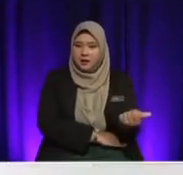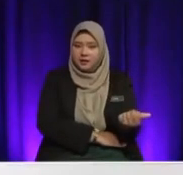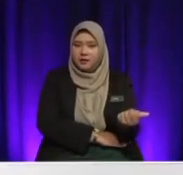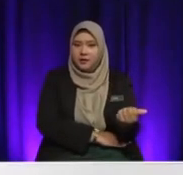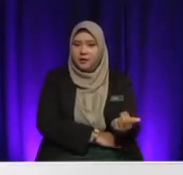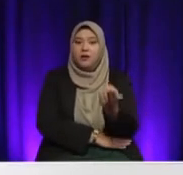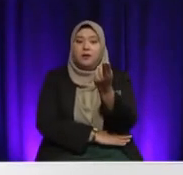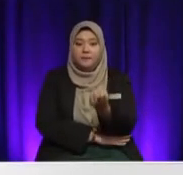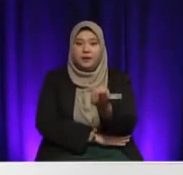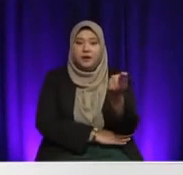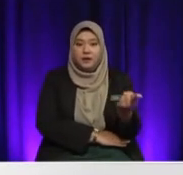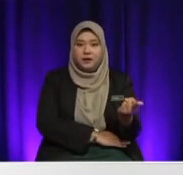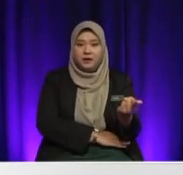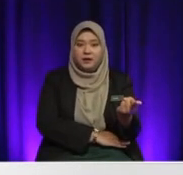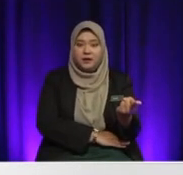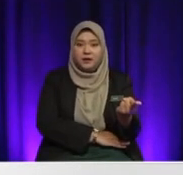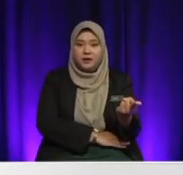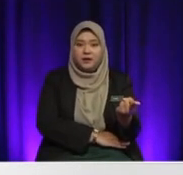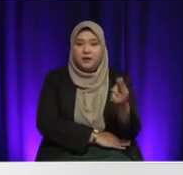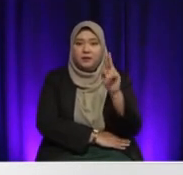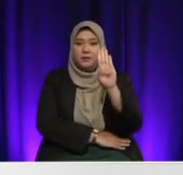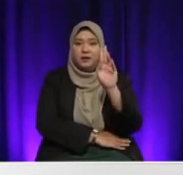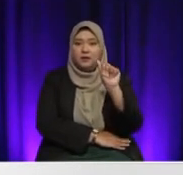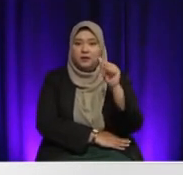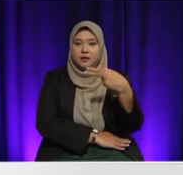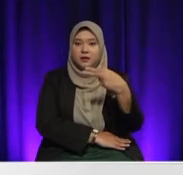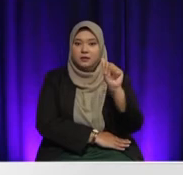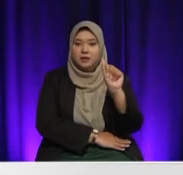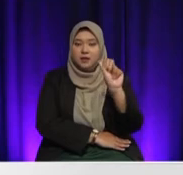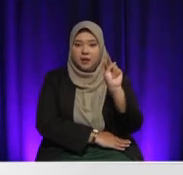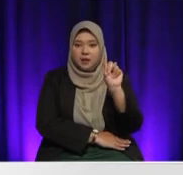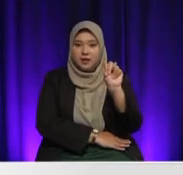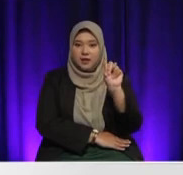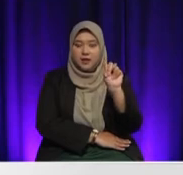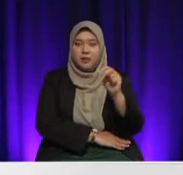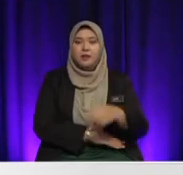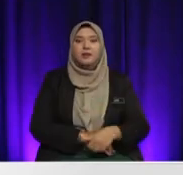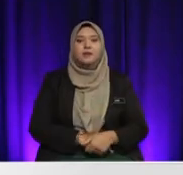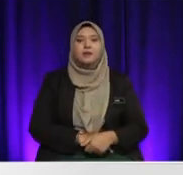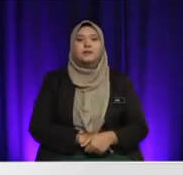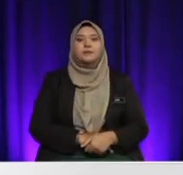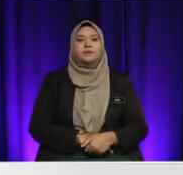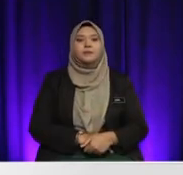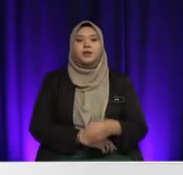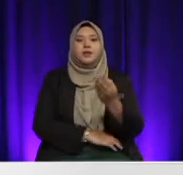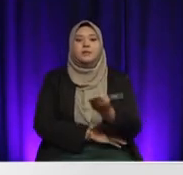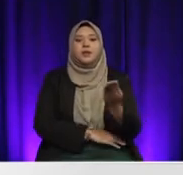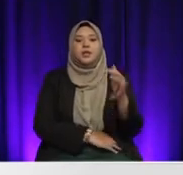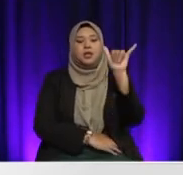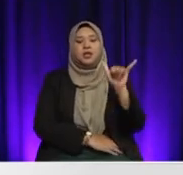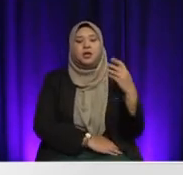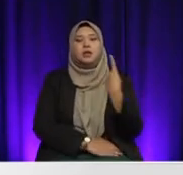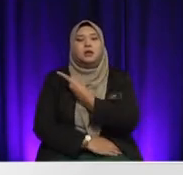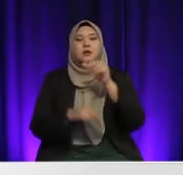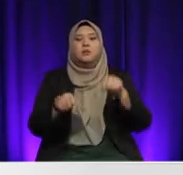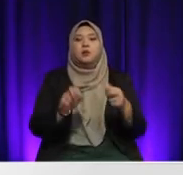bahan yang diolah untuk menjadi satu benda lain. Contohnya daripada fabrik menjadi pakaian. Contohnya pada ayam, jadi